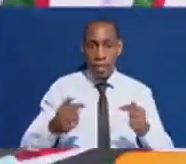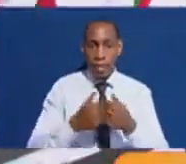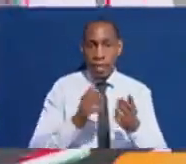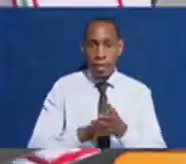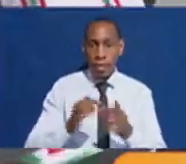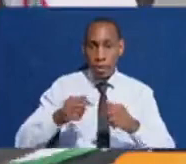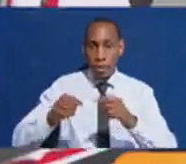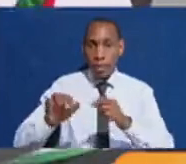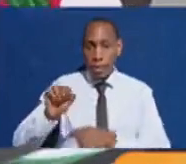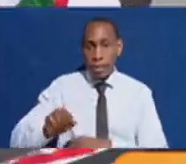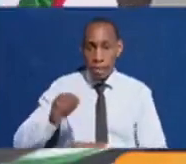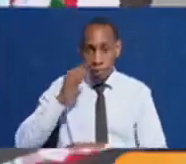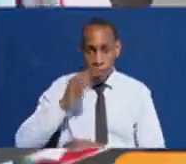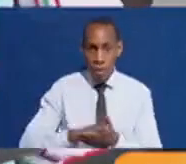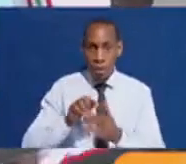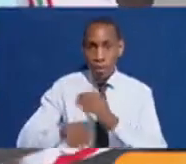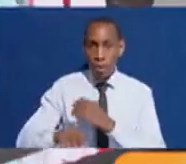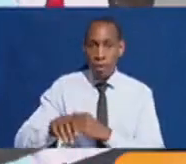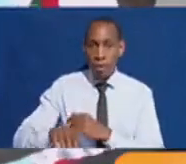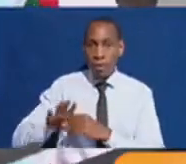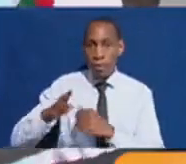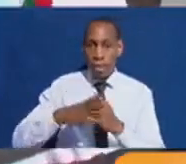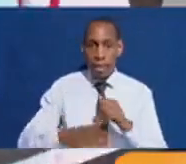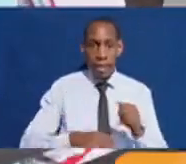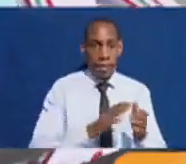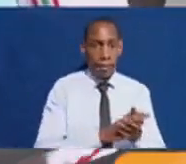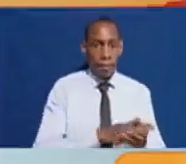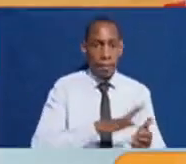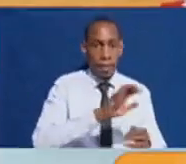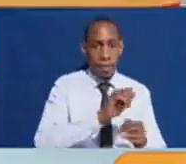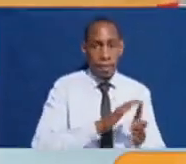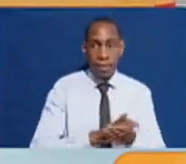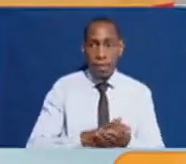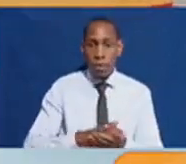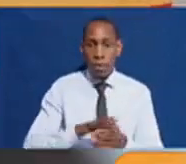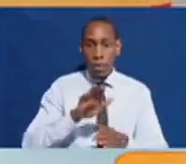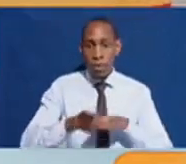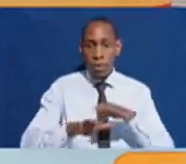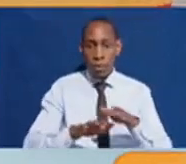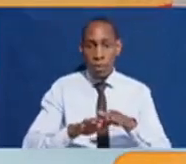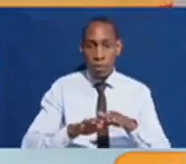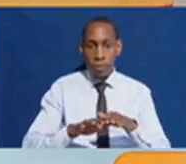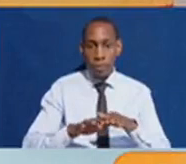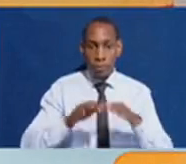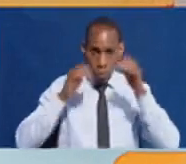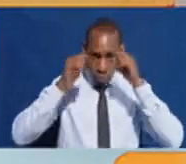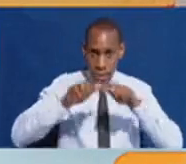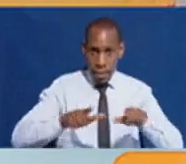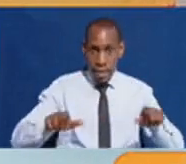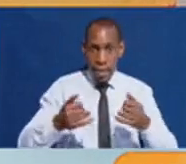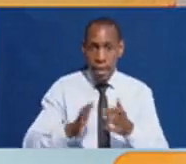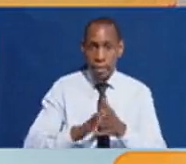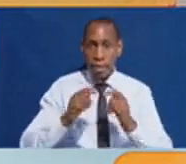Sudan Kusini kwa mabao 49-15 uwanjani Ulinzi Complex. Sasa vijana wao na